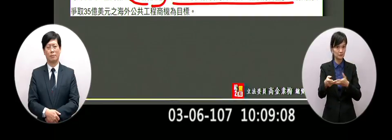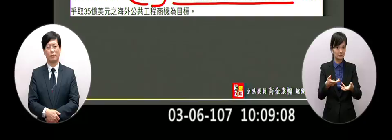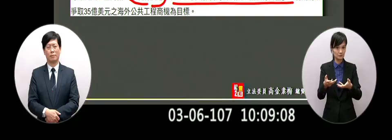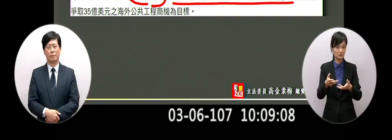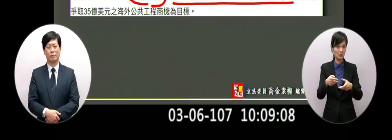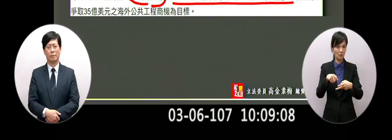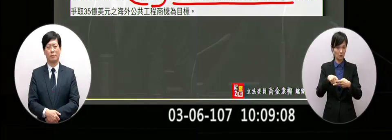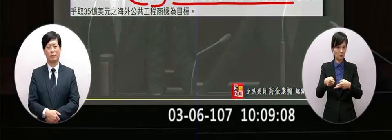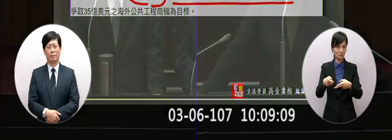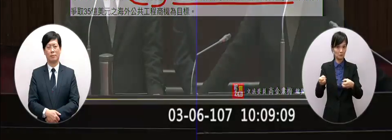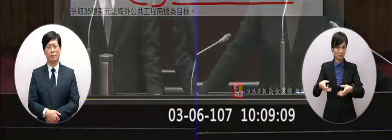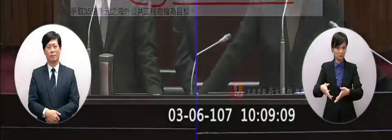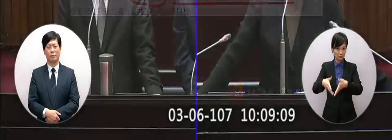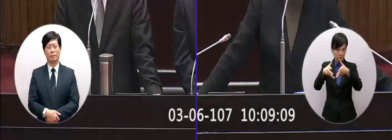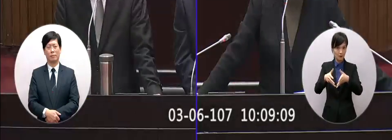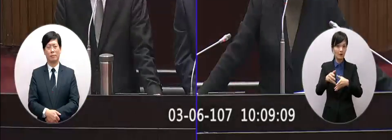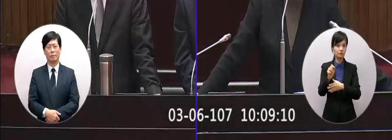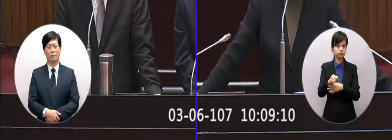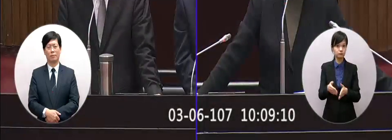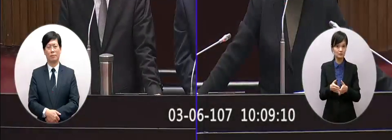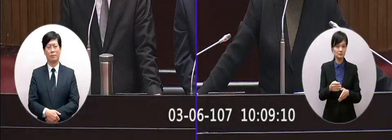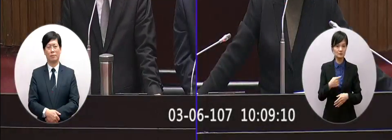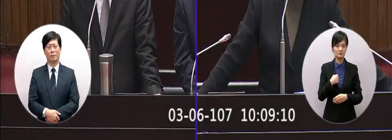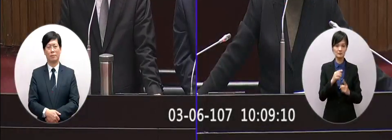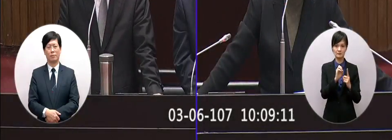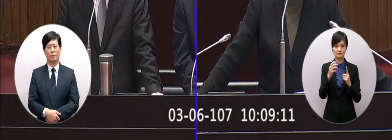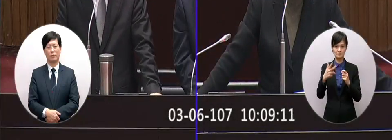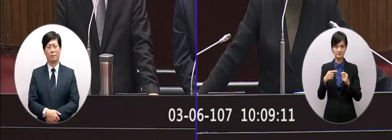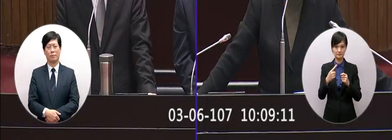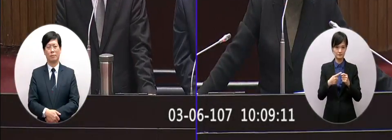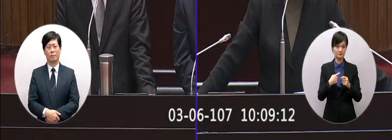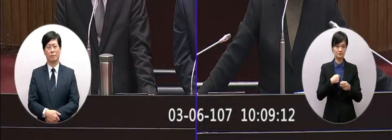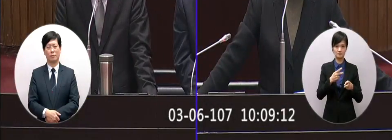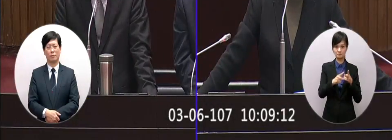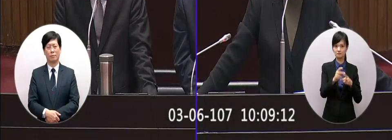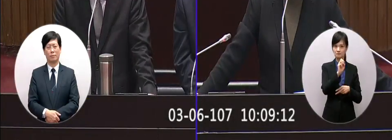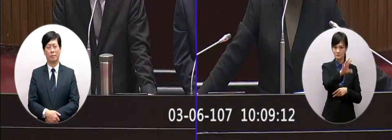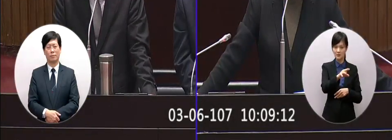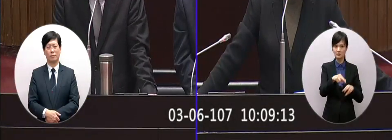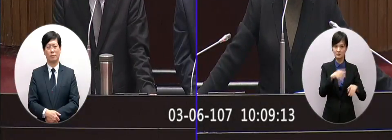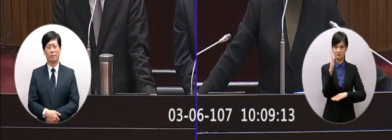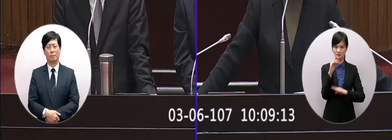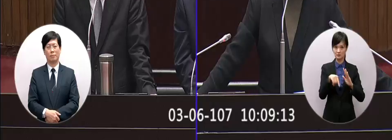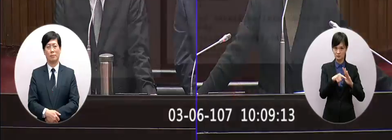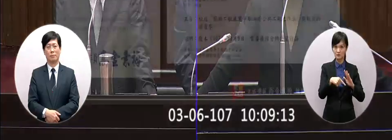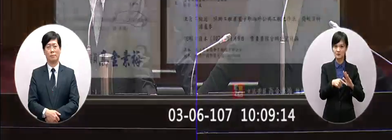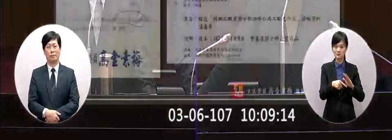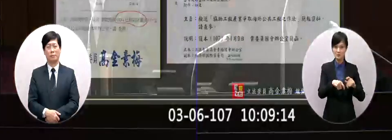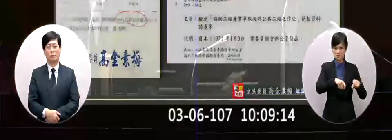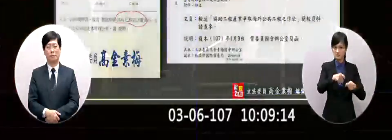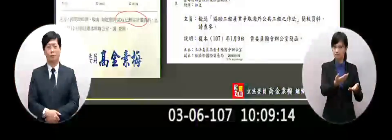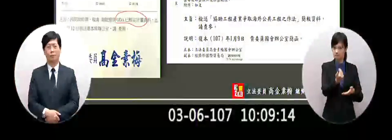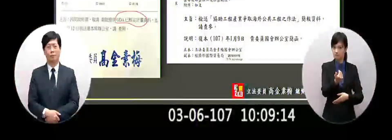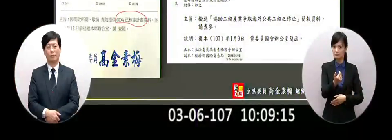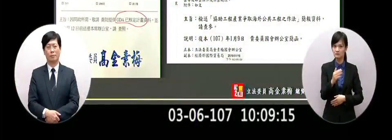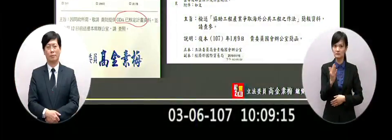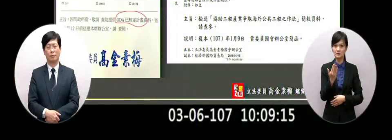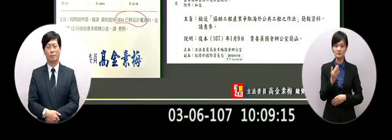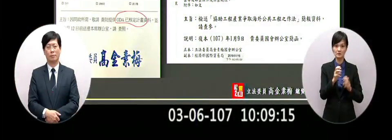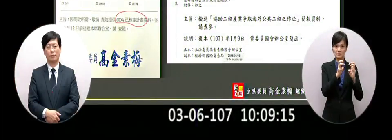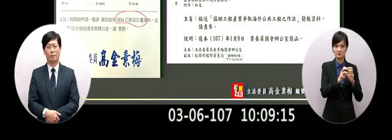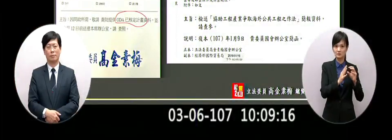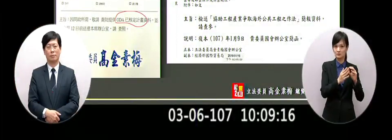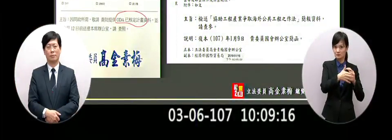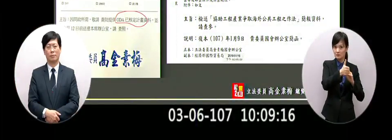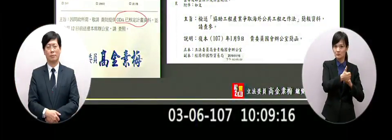107年我就行文要要求行政院提供核定计划，结果杨局长说什么？他说签呈给院